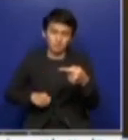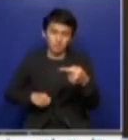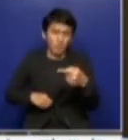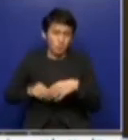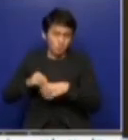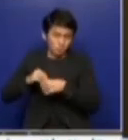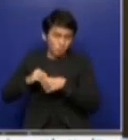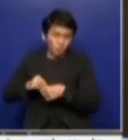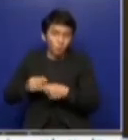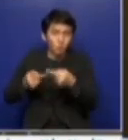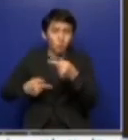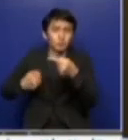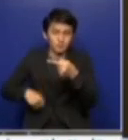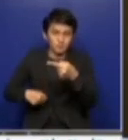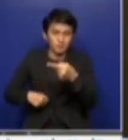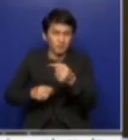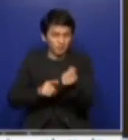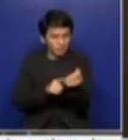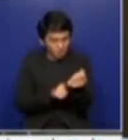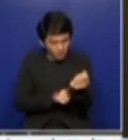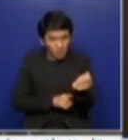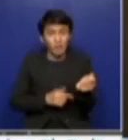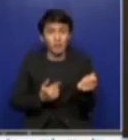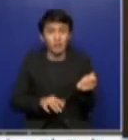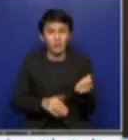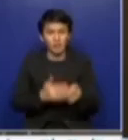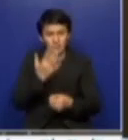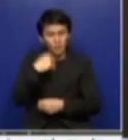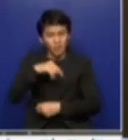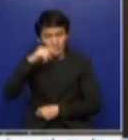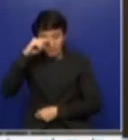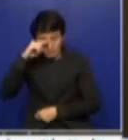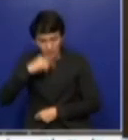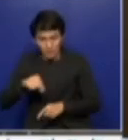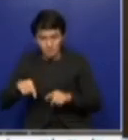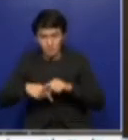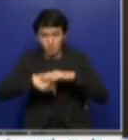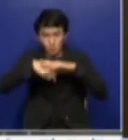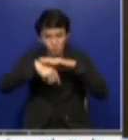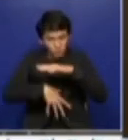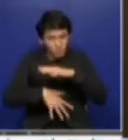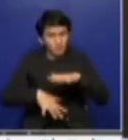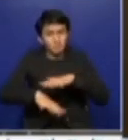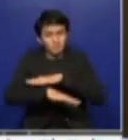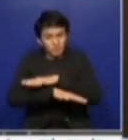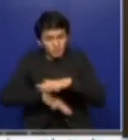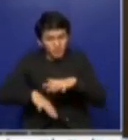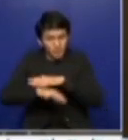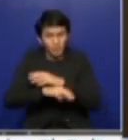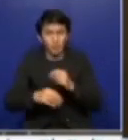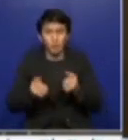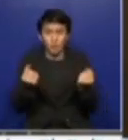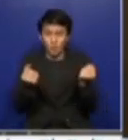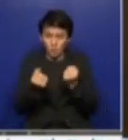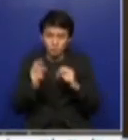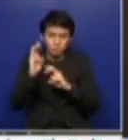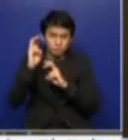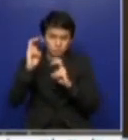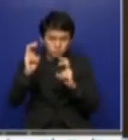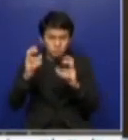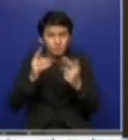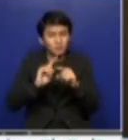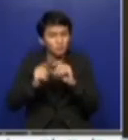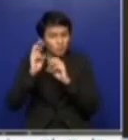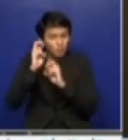ต่อกันทั้งที่ประเทศไทยมีโครงสร้างพื้นฐานที่ดีกว่ามีทรัพยากรธรรมช